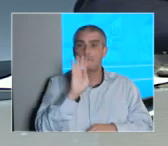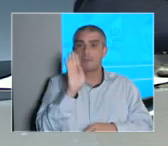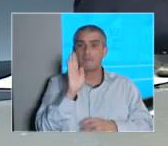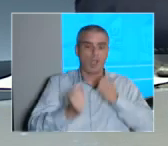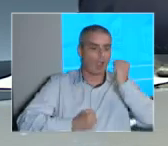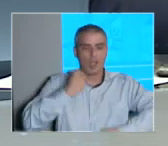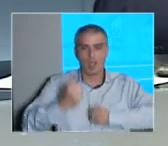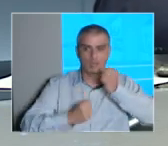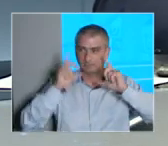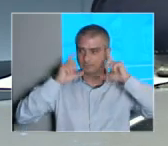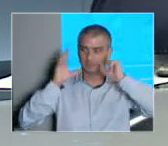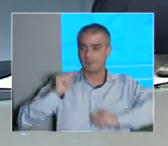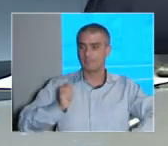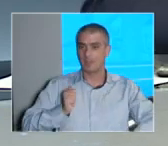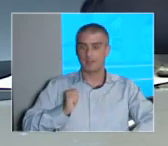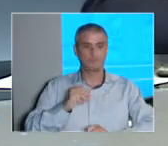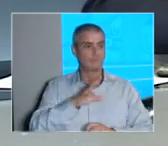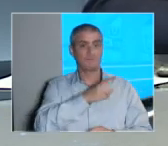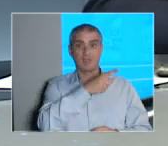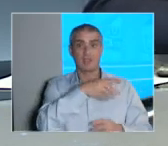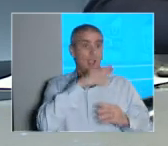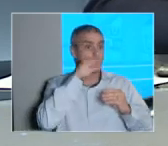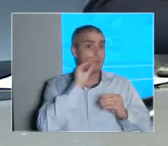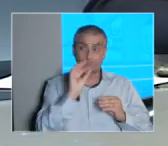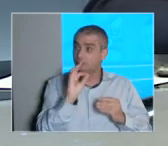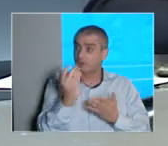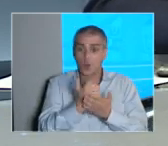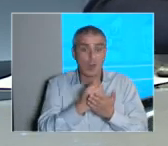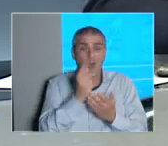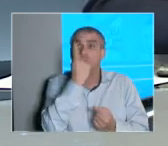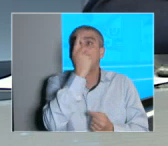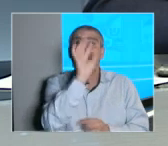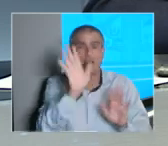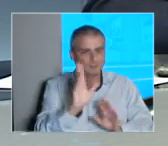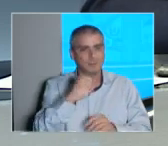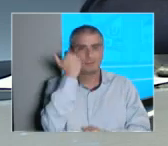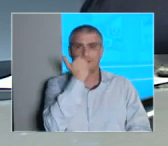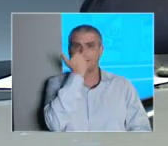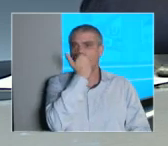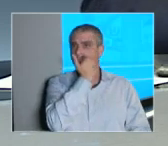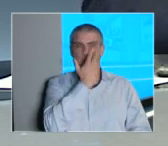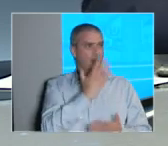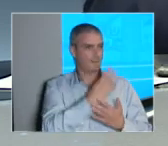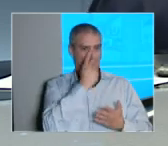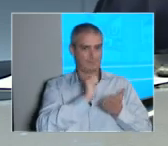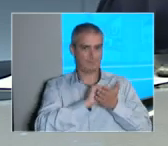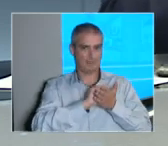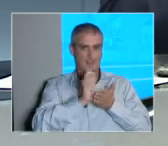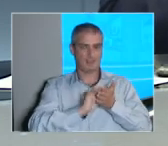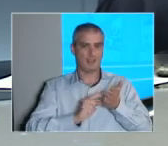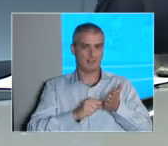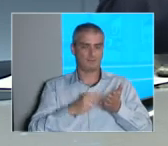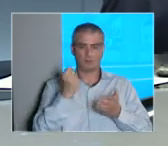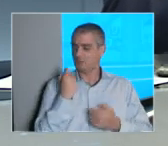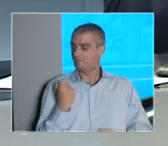רץ, יודע, מצטלם עם חיילי צהל, ופרץ בשביל לקושש שעת אולפן, צריך לגלח את השפם. תשמע, ראיתי בטור שלך שכתבת